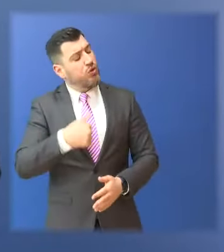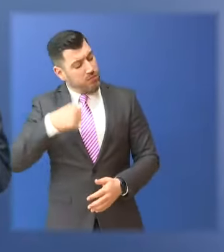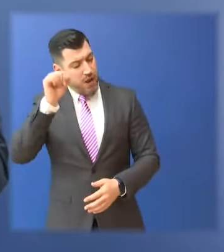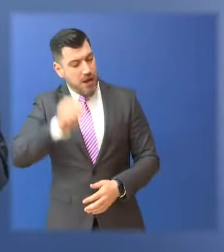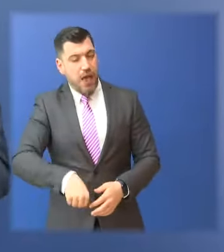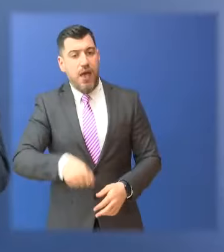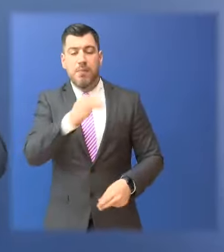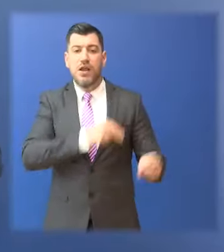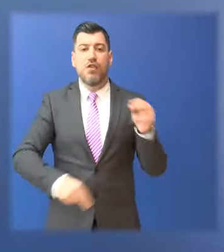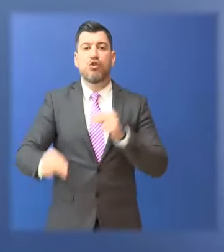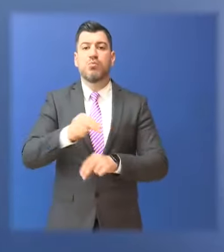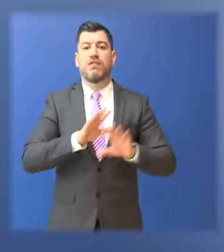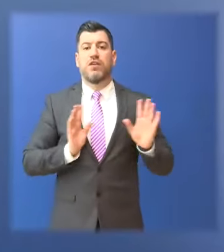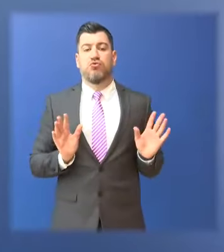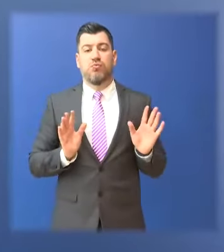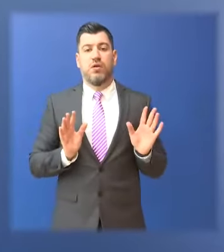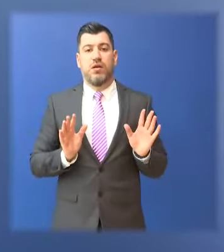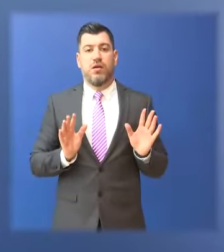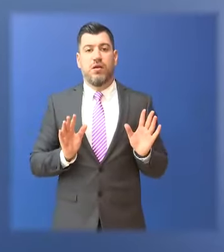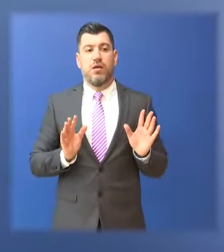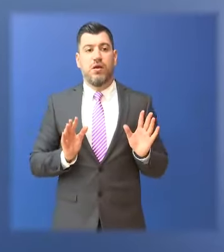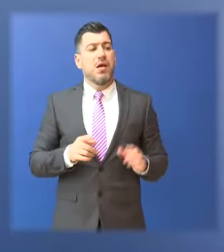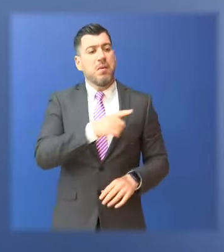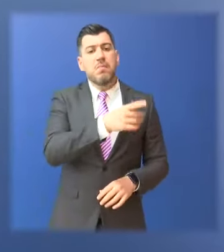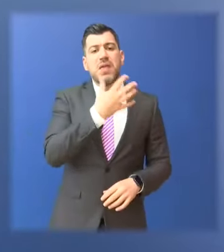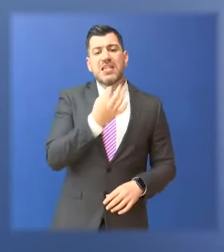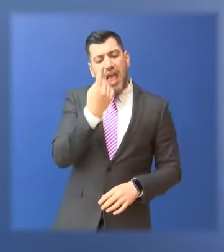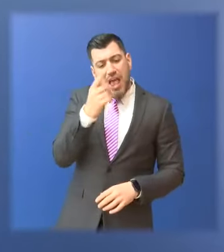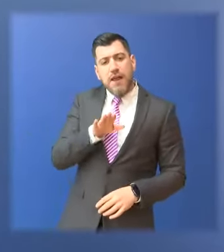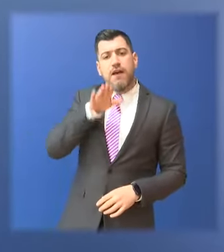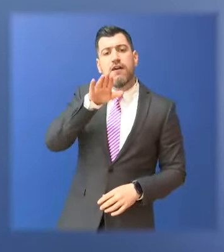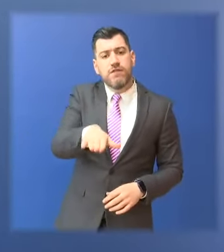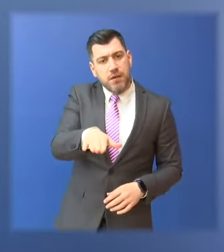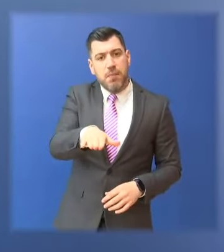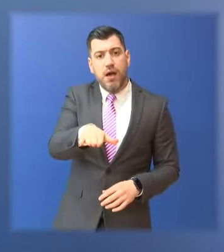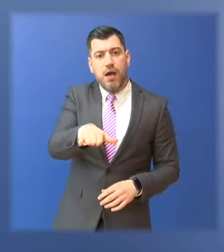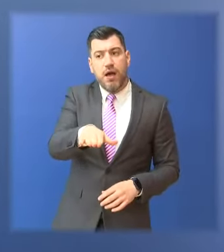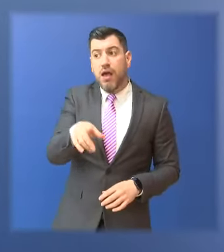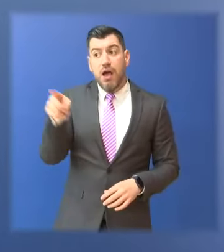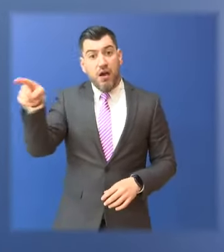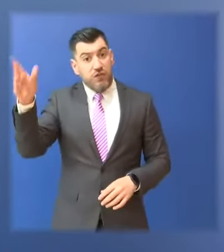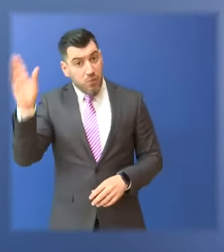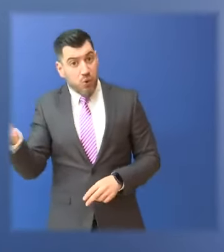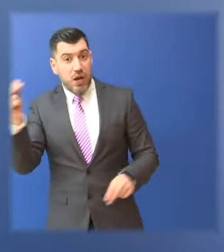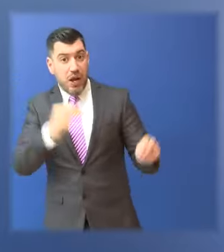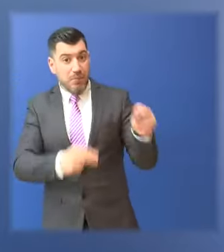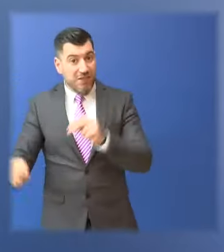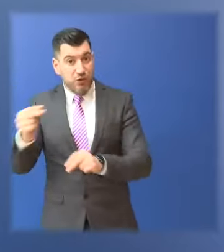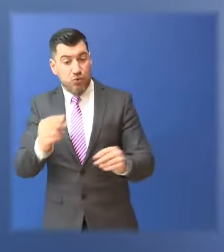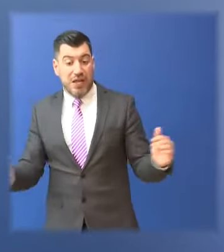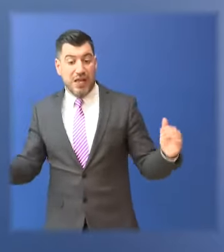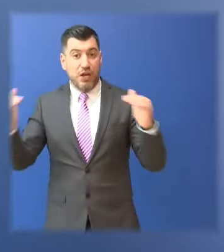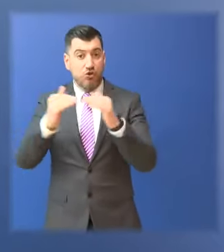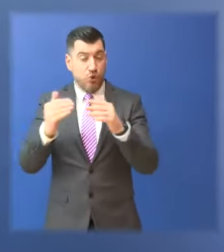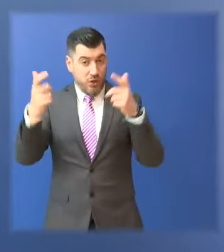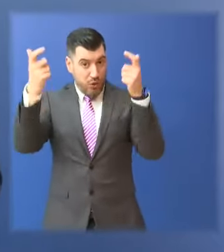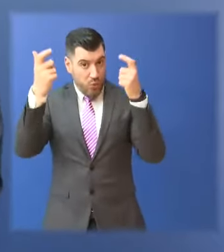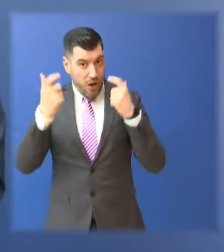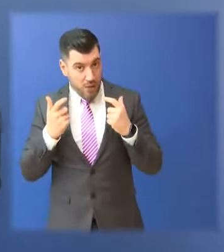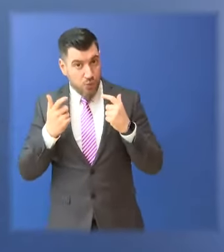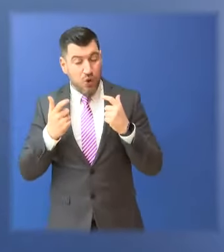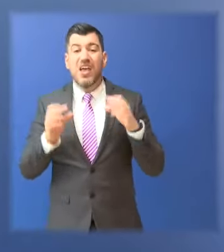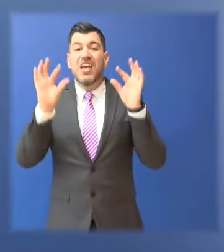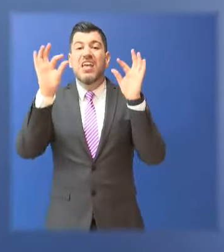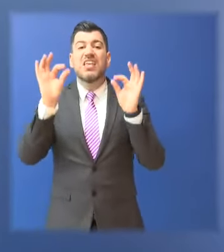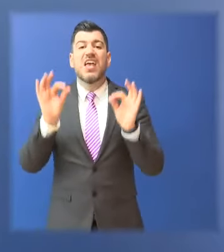μας θέση. Θεωρούμε ότι αυτή είναι η σωστή νομοθέτηση. Ας ψηφίσουν για την ισότητα στο γάμο και τη ρύθμιση αυτή που έχει να κάνει με τα